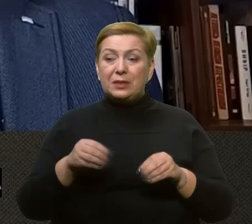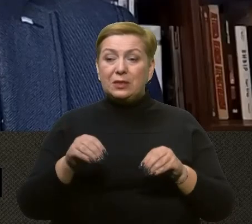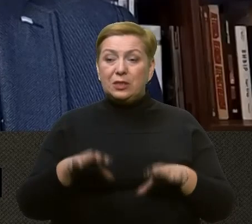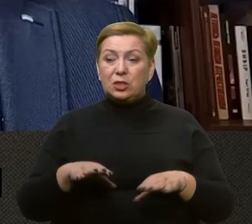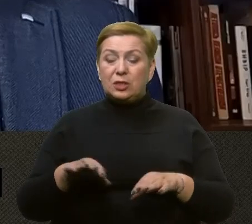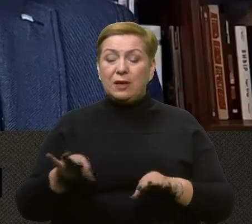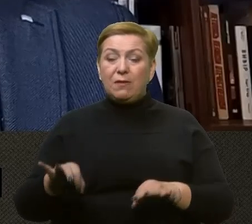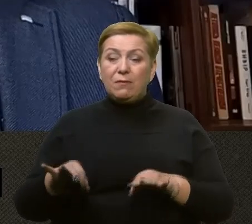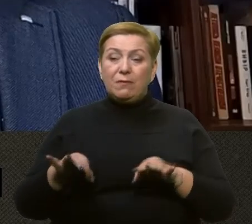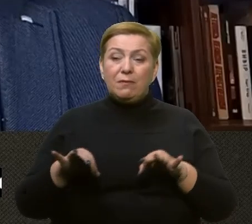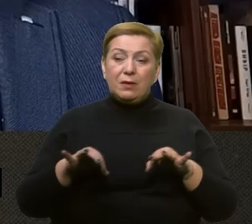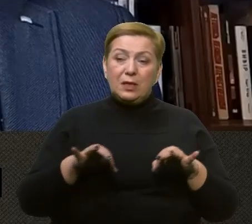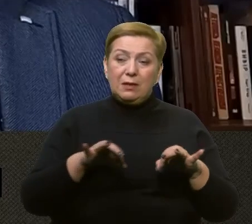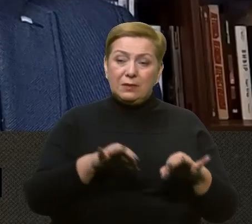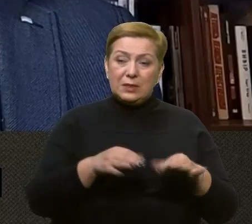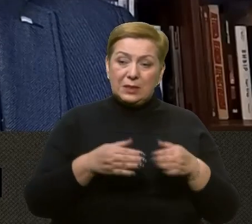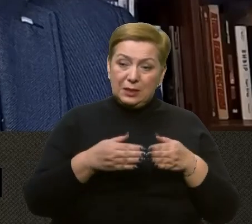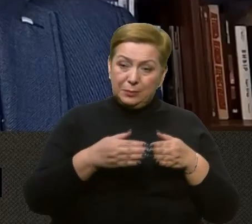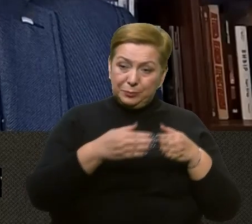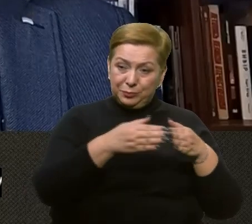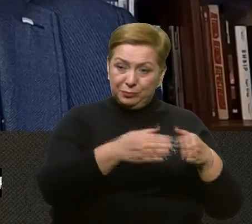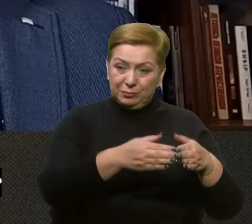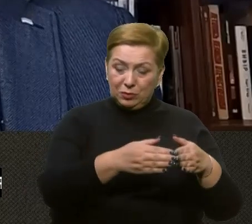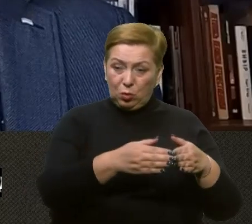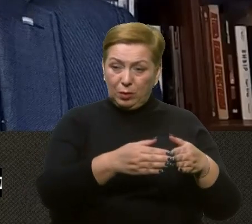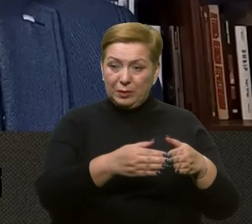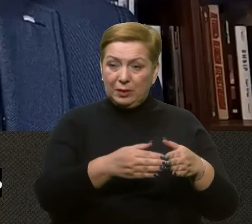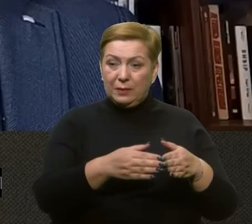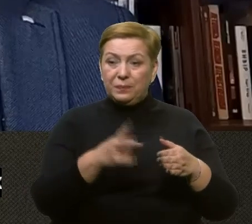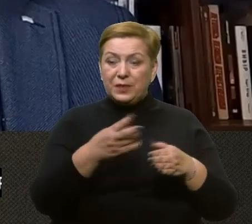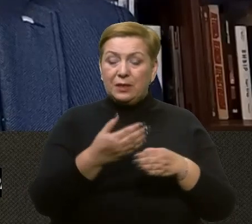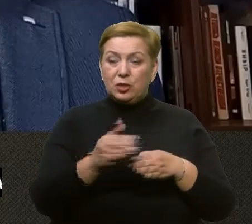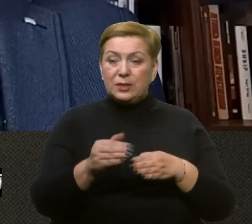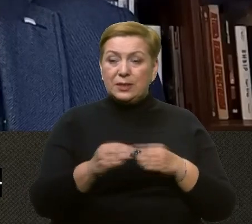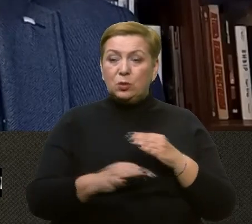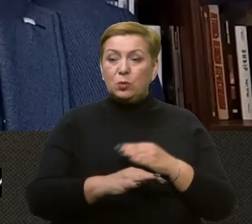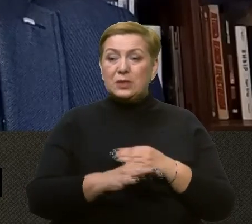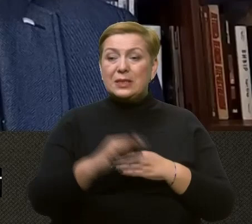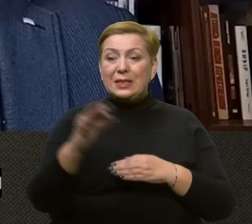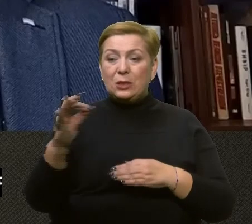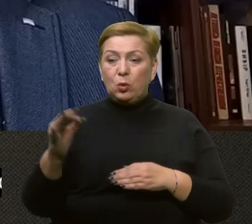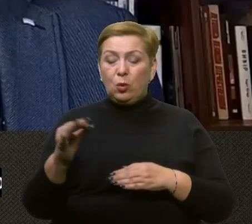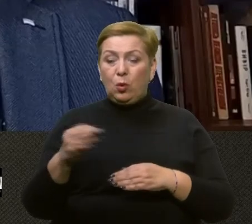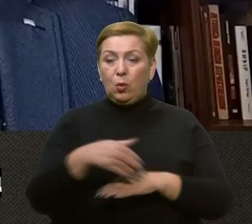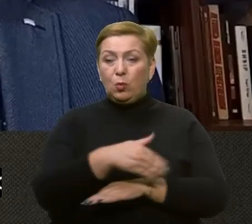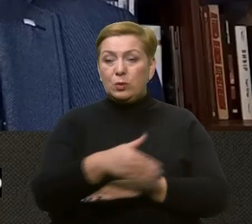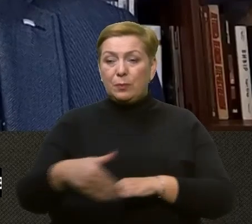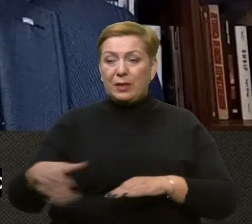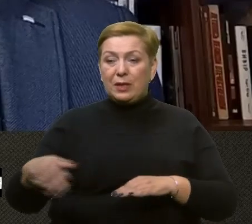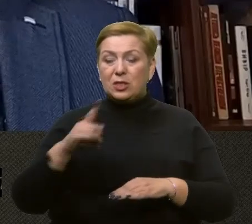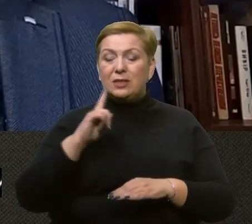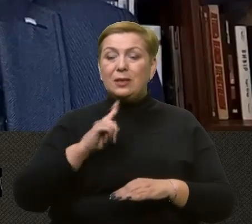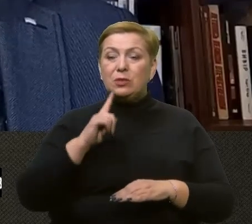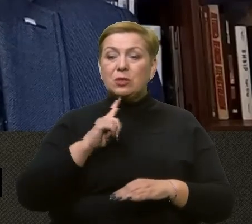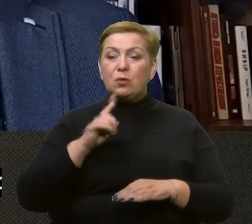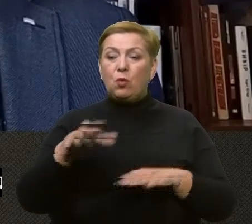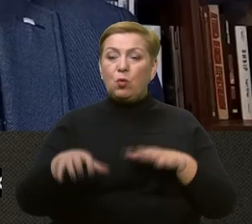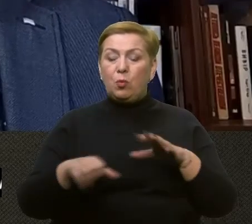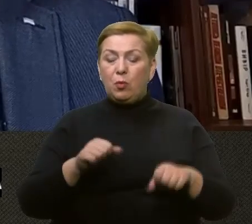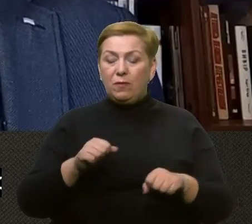кораблі подалі, частину на східне узбережжя тимчасово окупованого Криму, частину